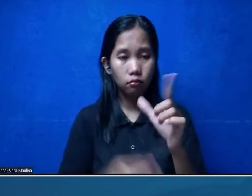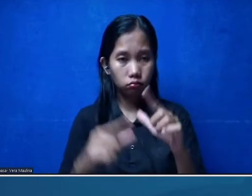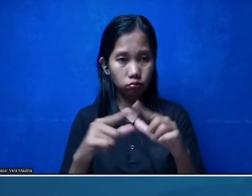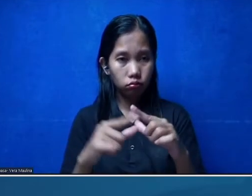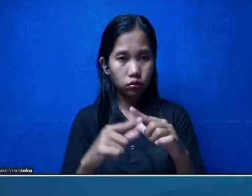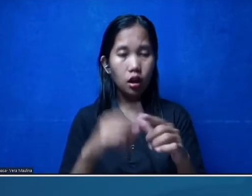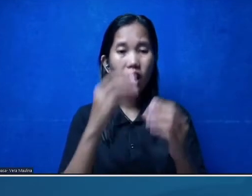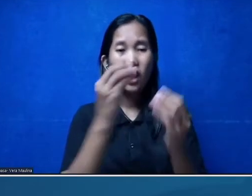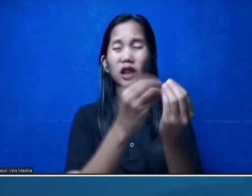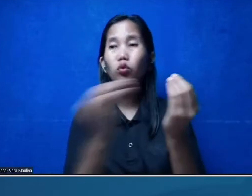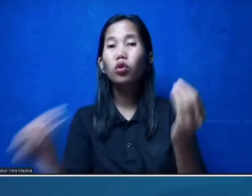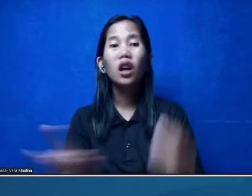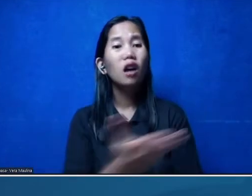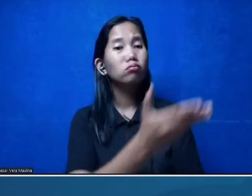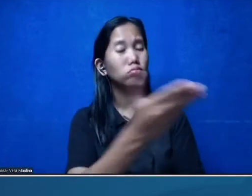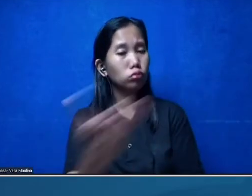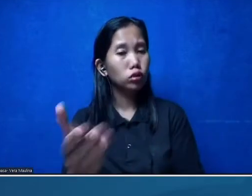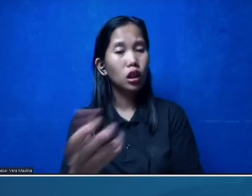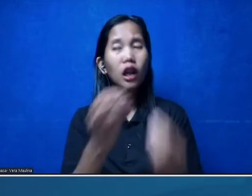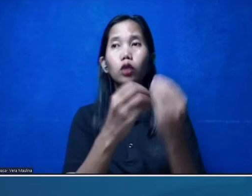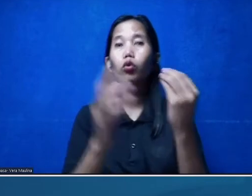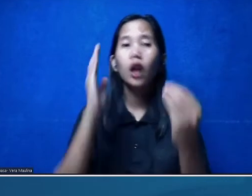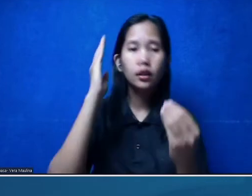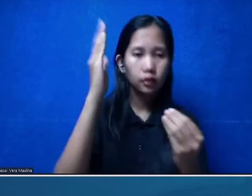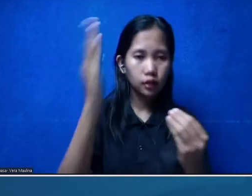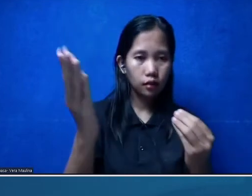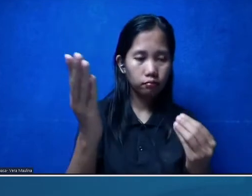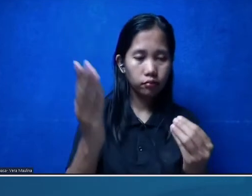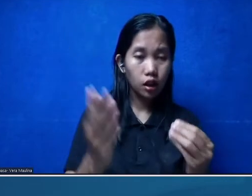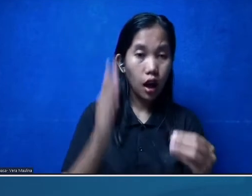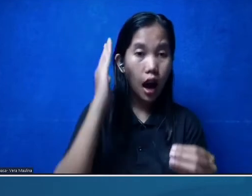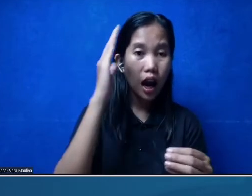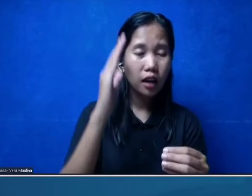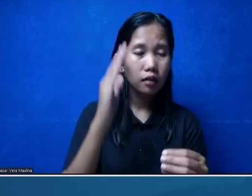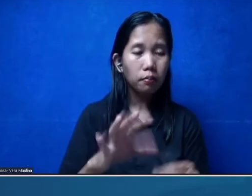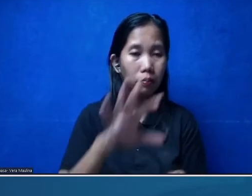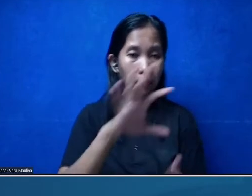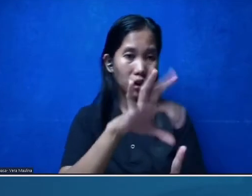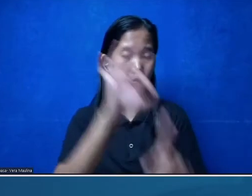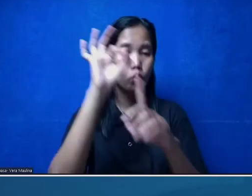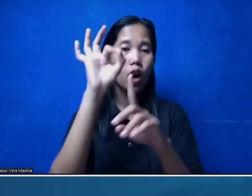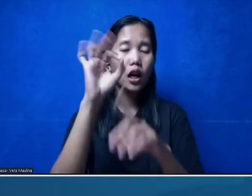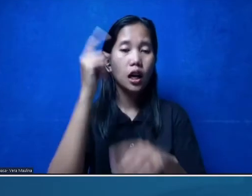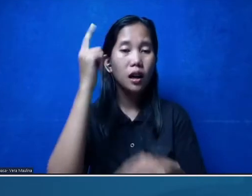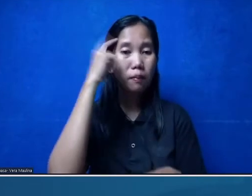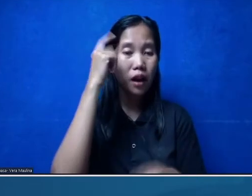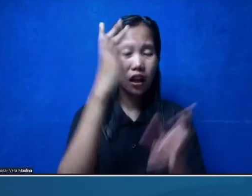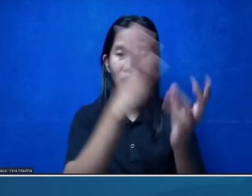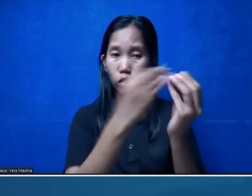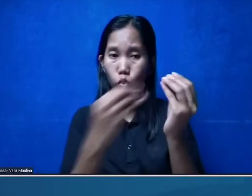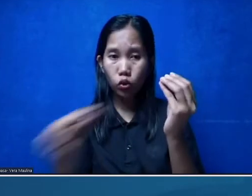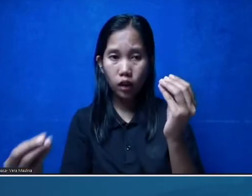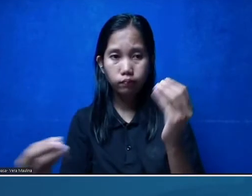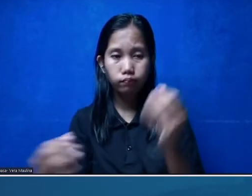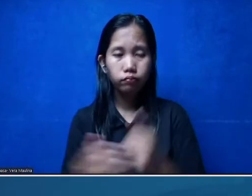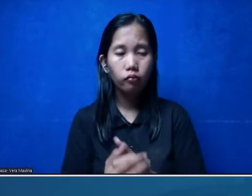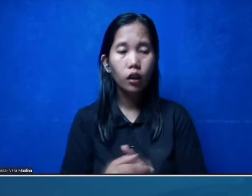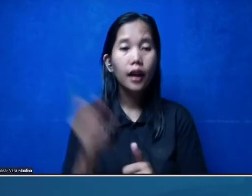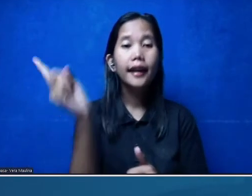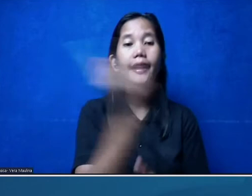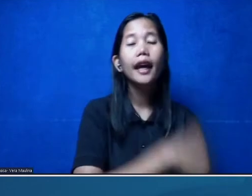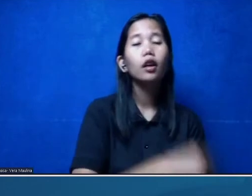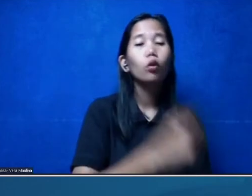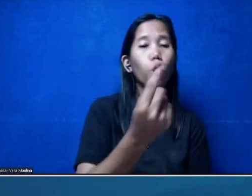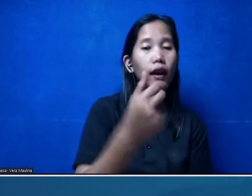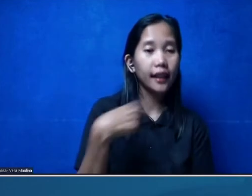wanita yaitu Hawa akan meremukkan kepala ular walaupun ular itu meremukkan tumitnya